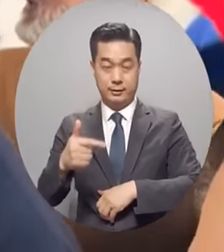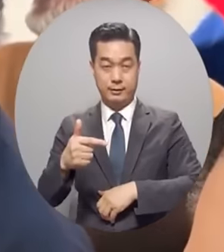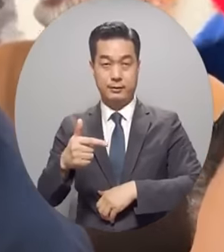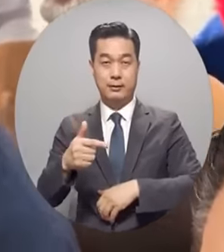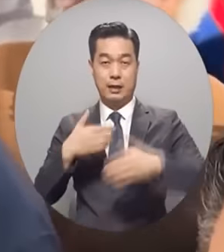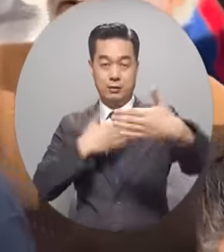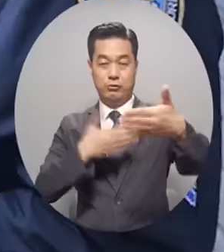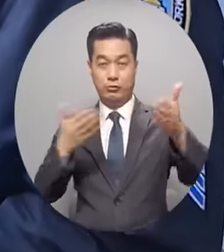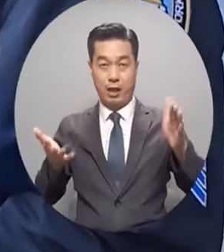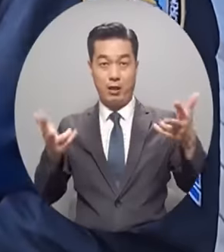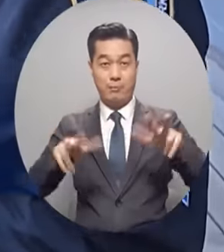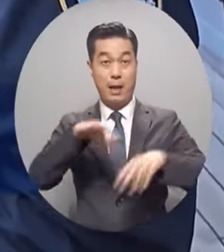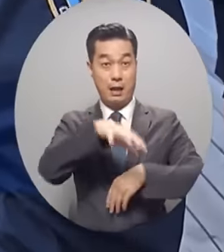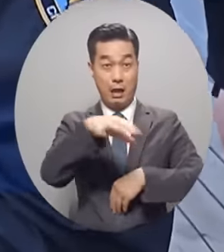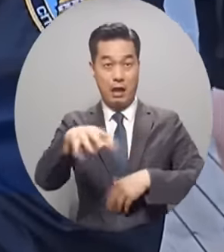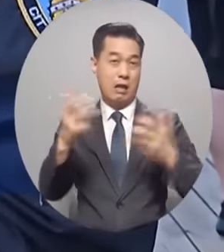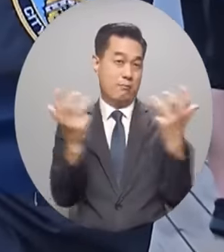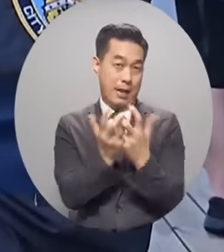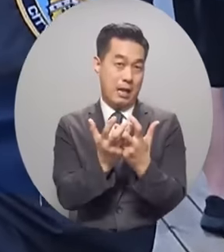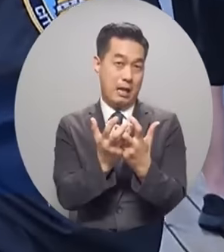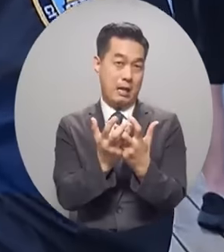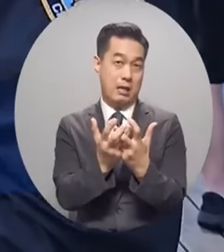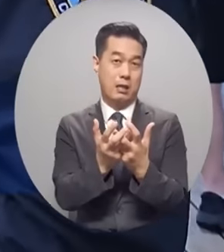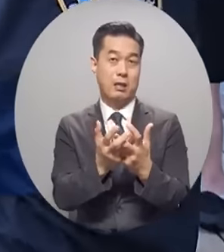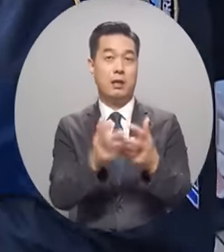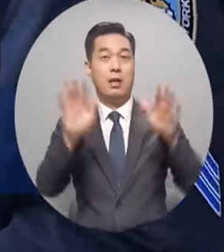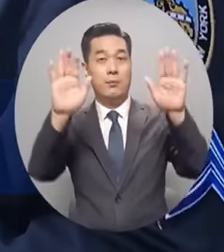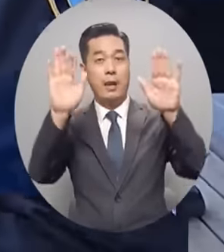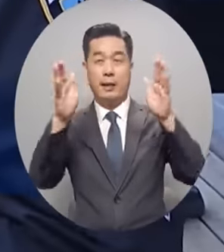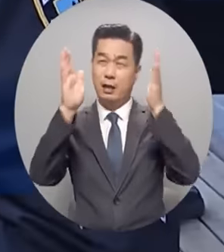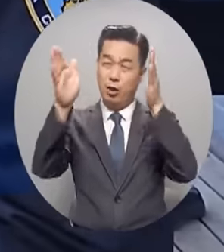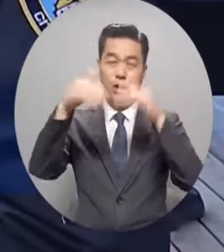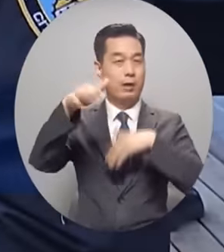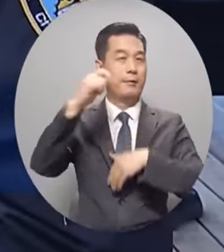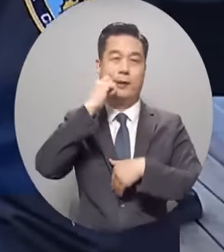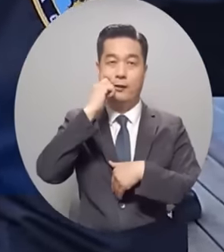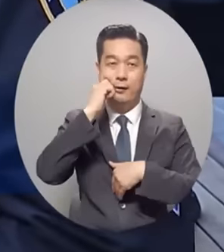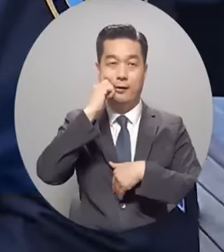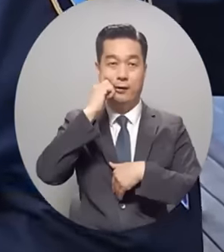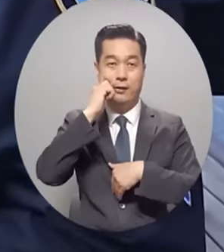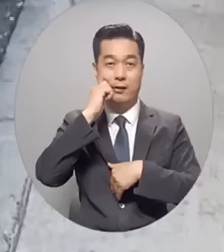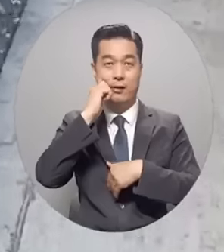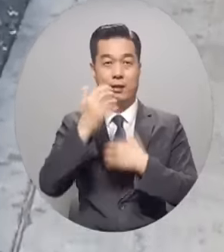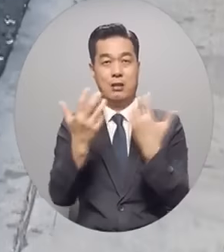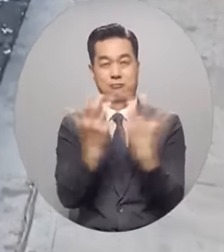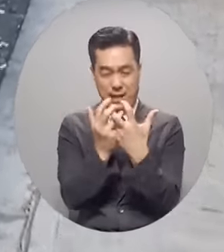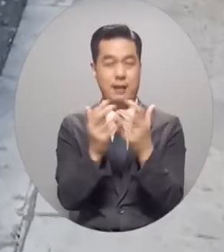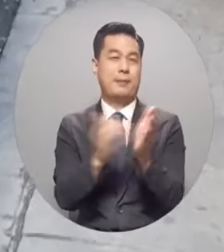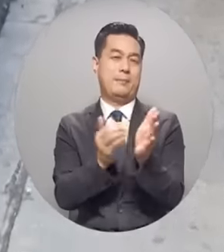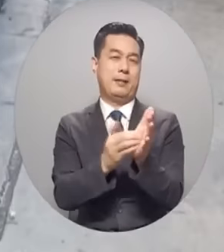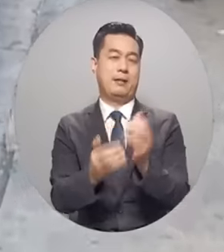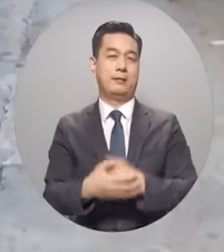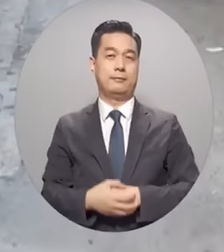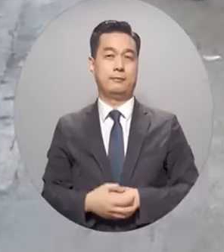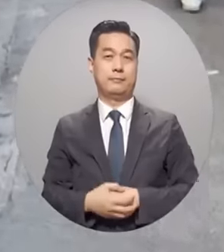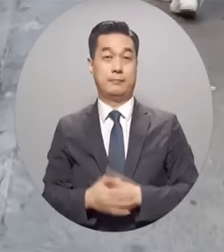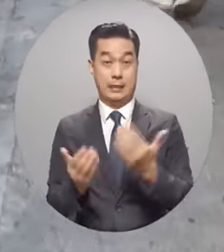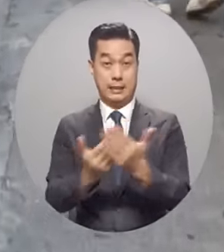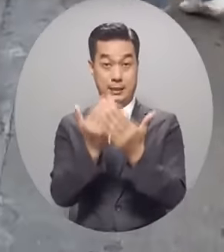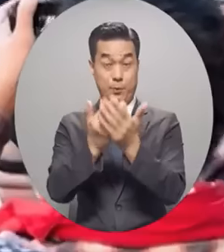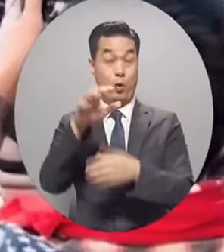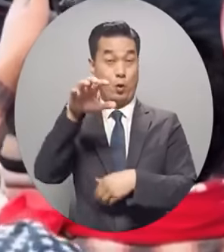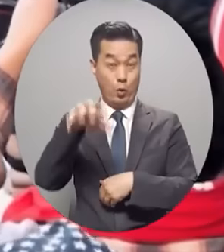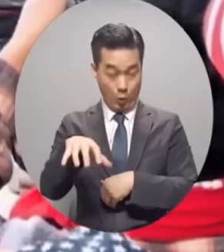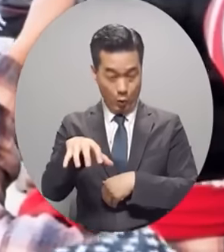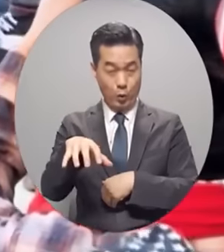만석이 됐습니다. Listen up, everybody. Here go the wings. The rally is full. 진보 진영 상징과 같은